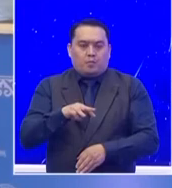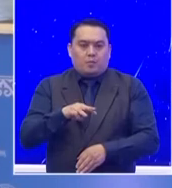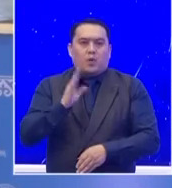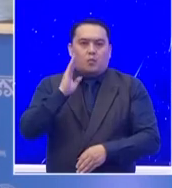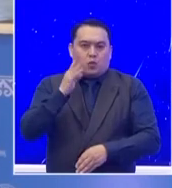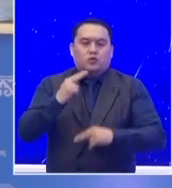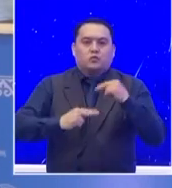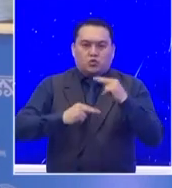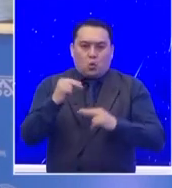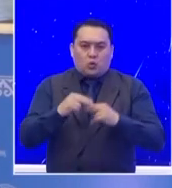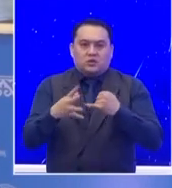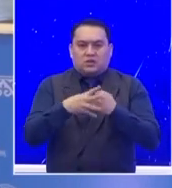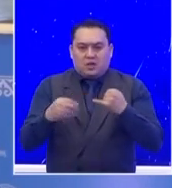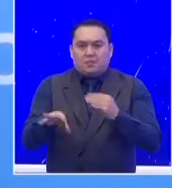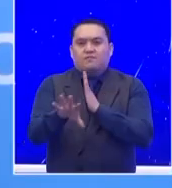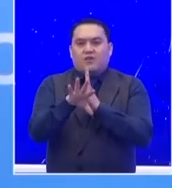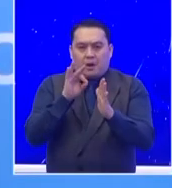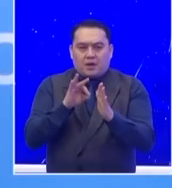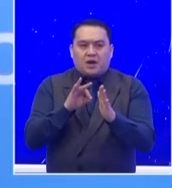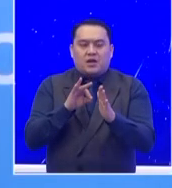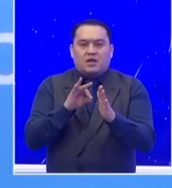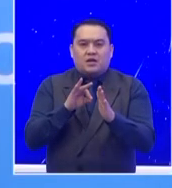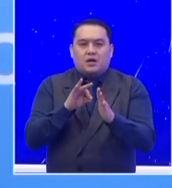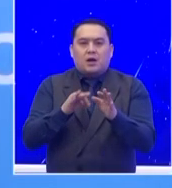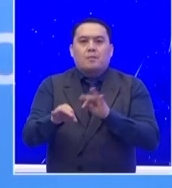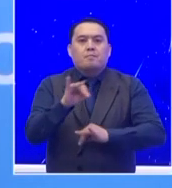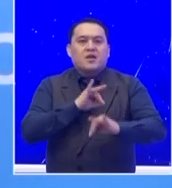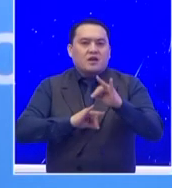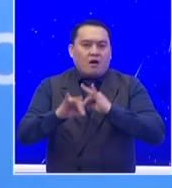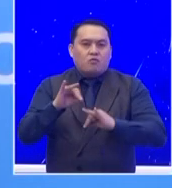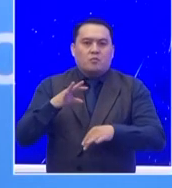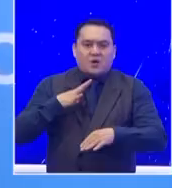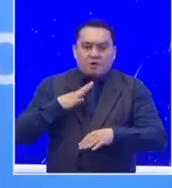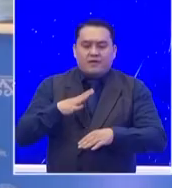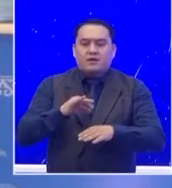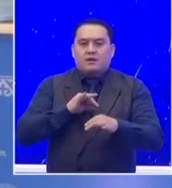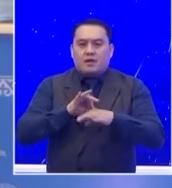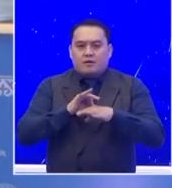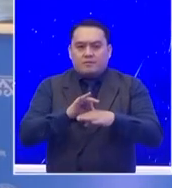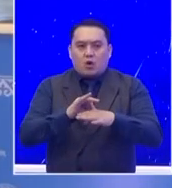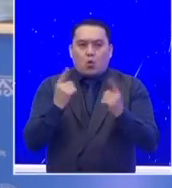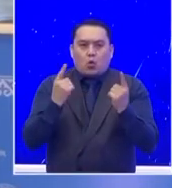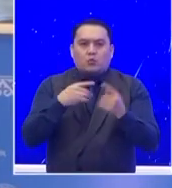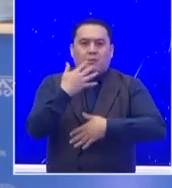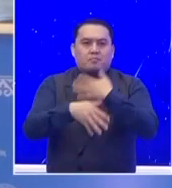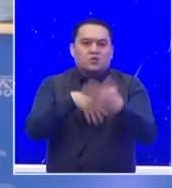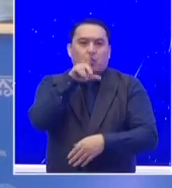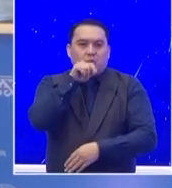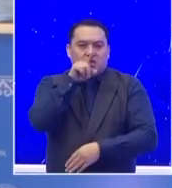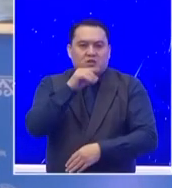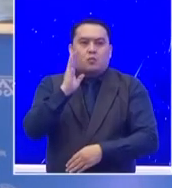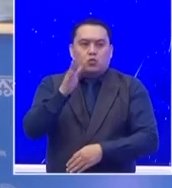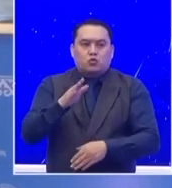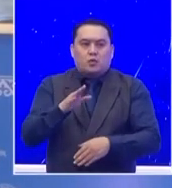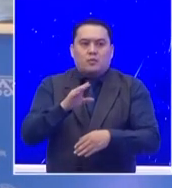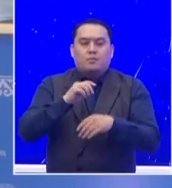будем уже, мы землю определили, переговоры провели, крупнейшую фабрику по птице, куда